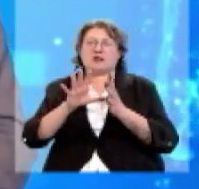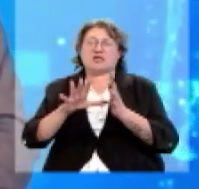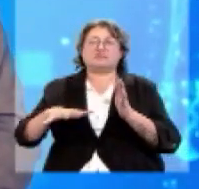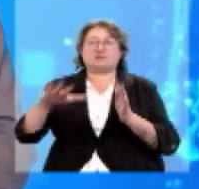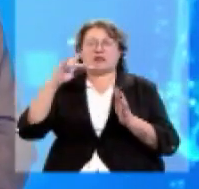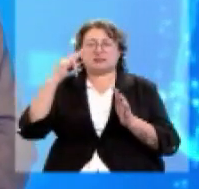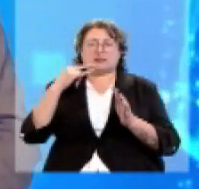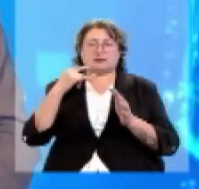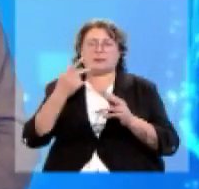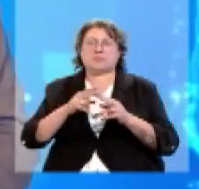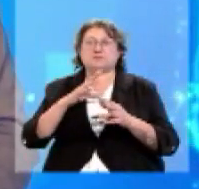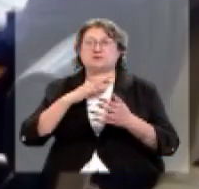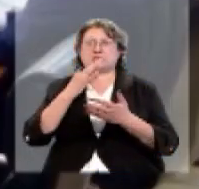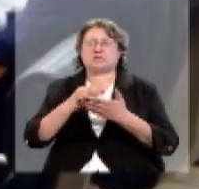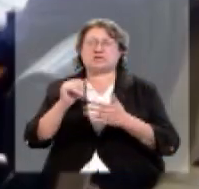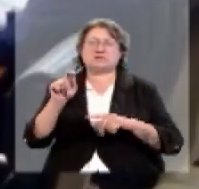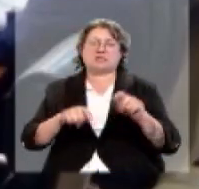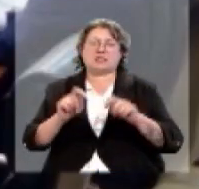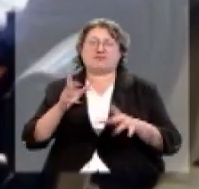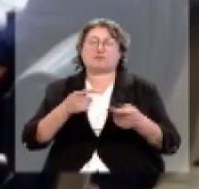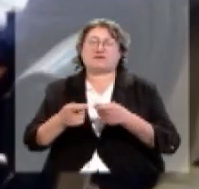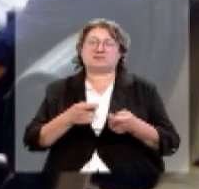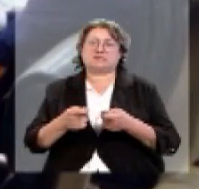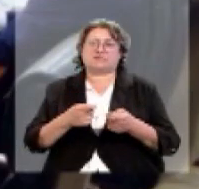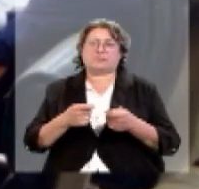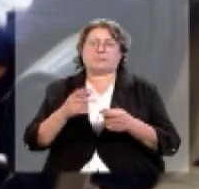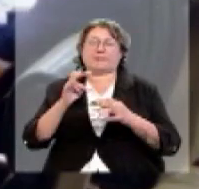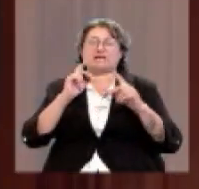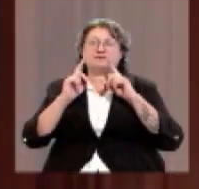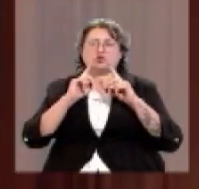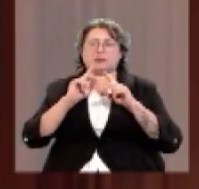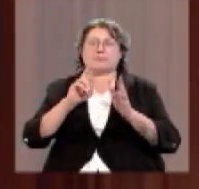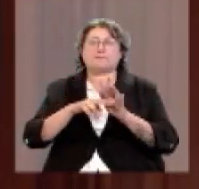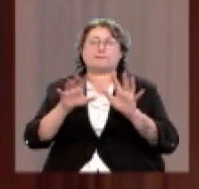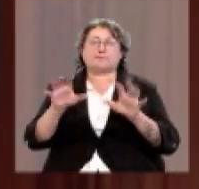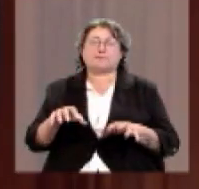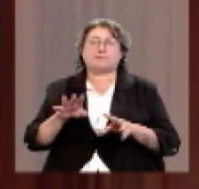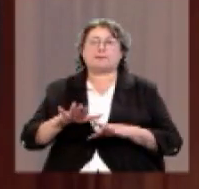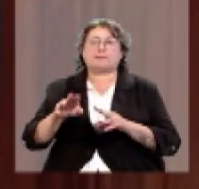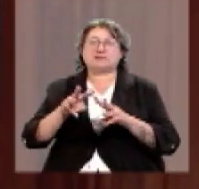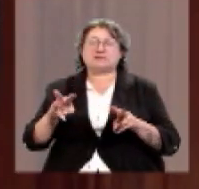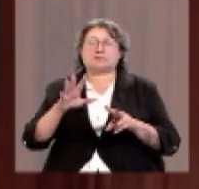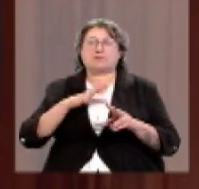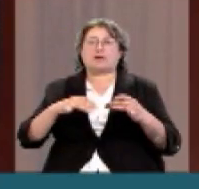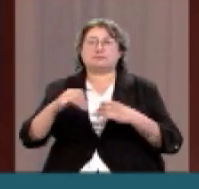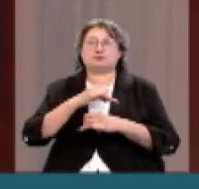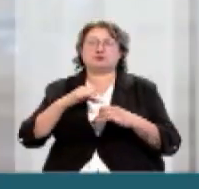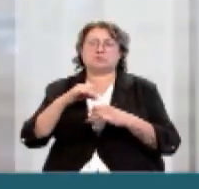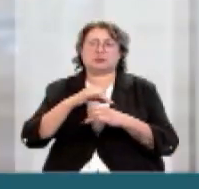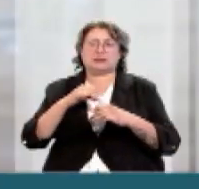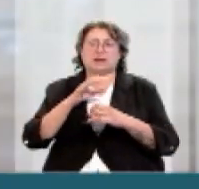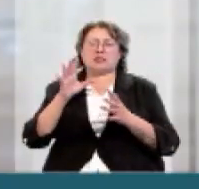үкімет жиынында айтылды. Премьер-министрдің төрағалығымен өткен кеңесте өңірдің энергетикалық қауіпсіздігі талқыланды. Атом